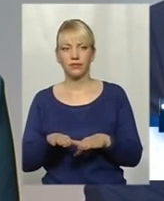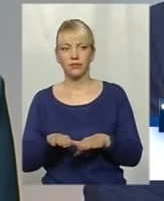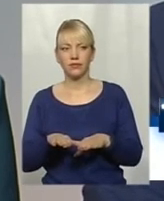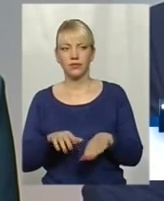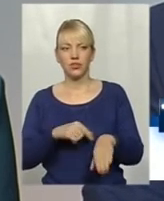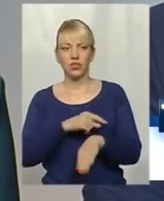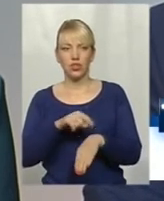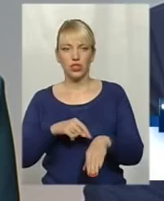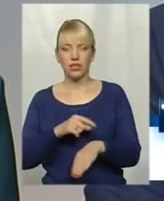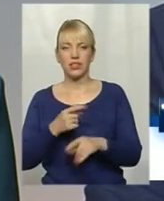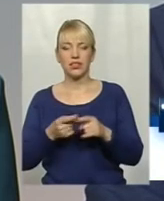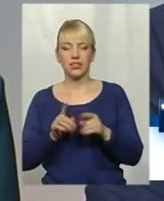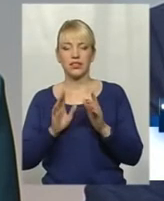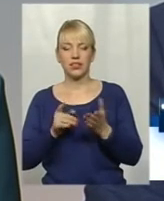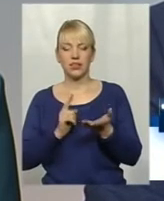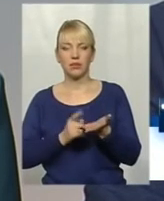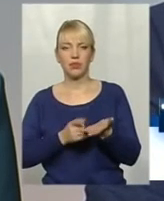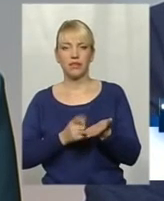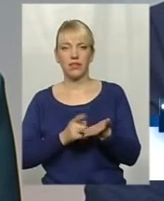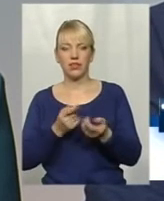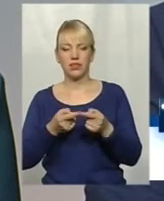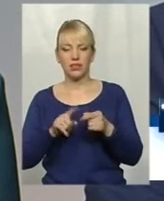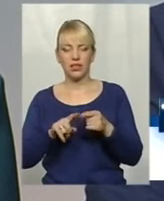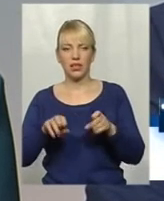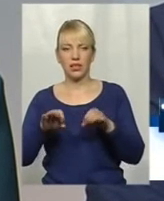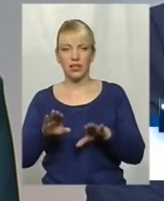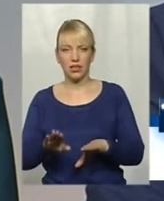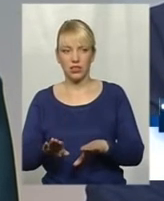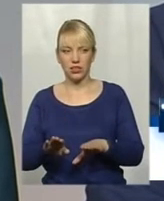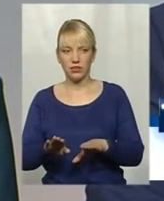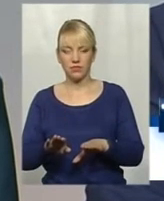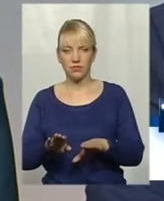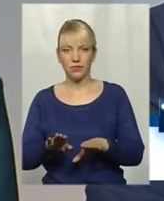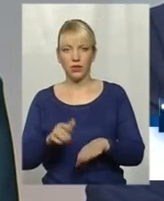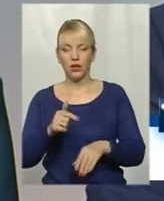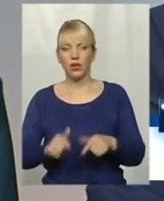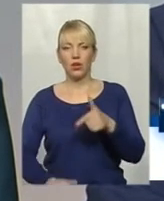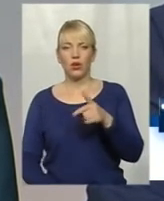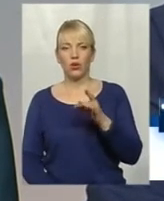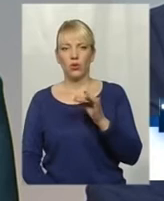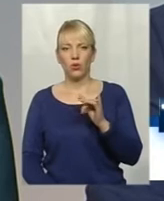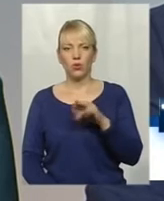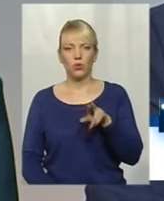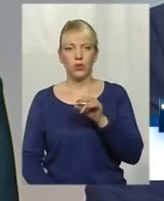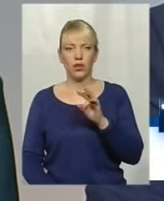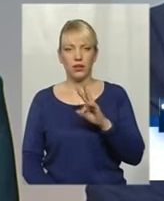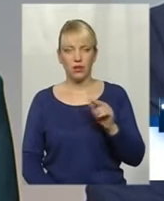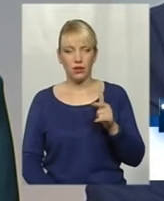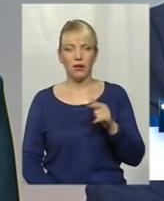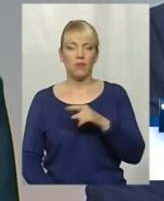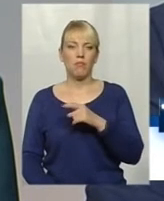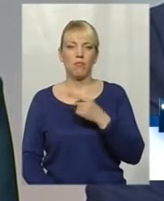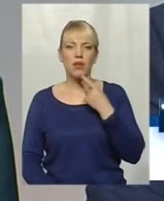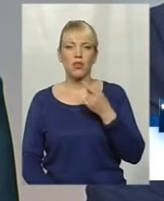час тільки лише підтвердить це рішення про правоту. Зокрема, міністр юстиції ще в грудні минулого року підписаний наказ, згідно